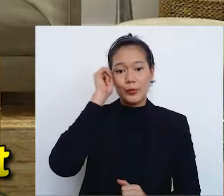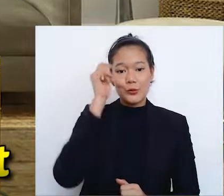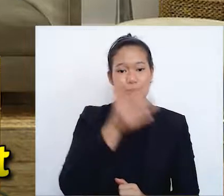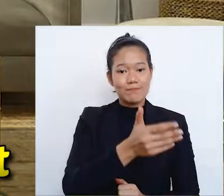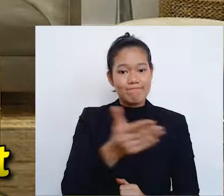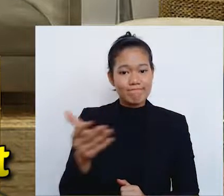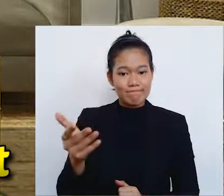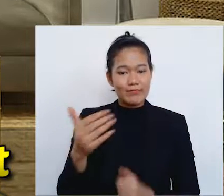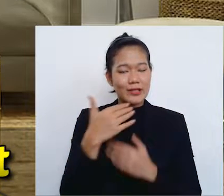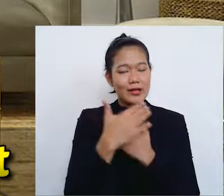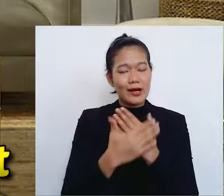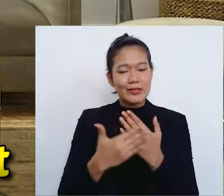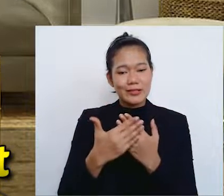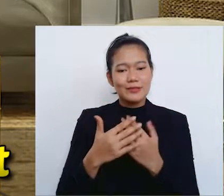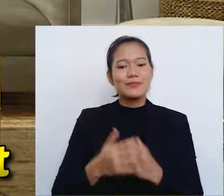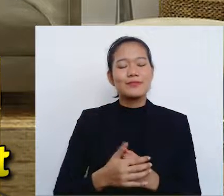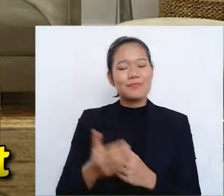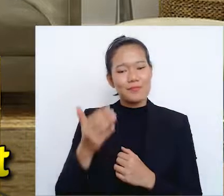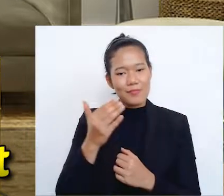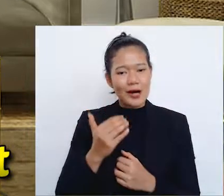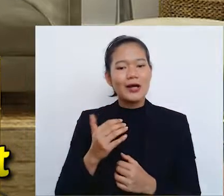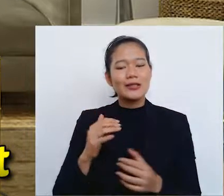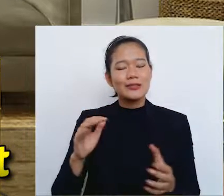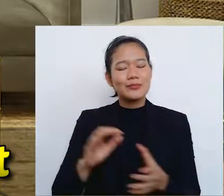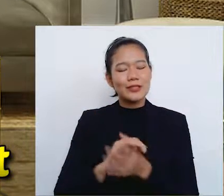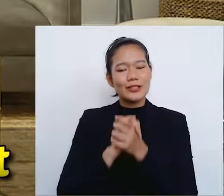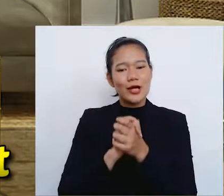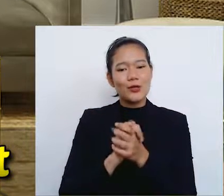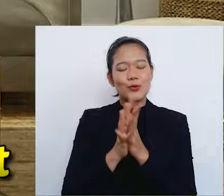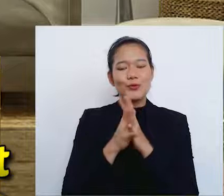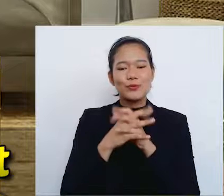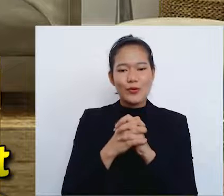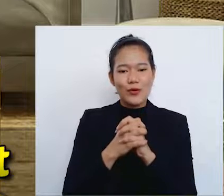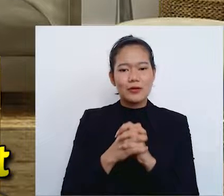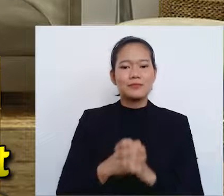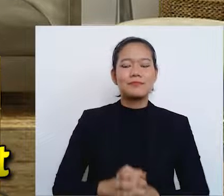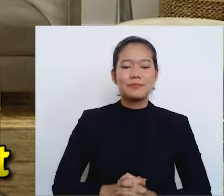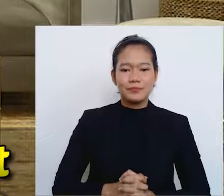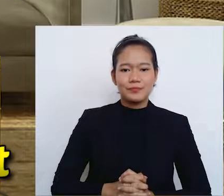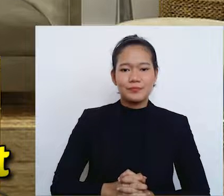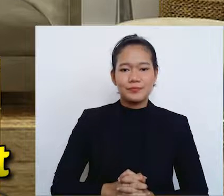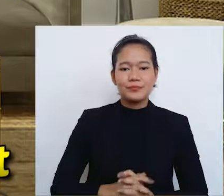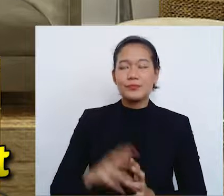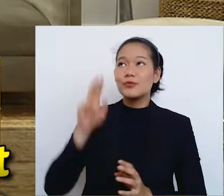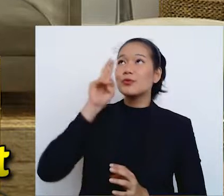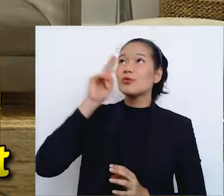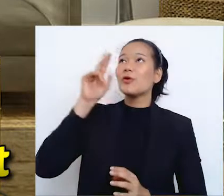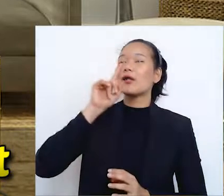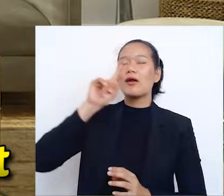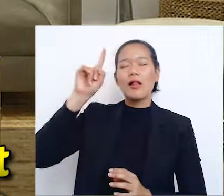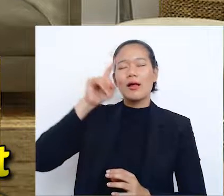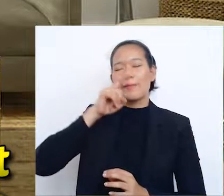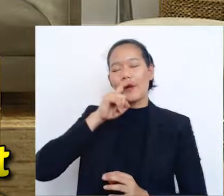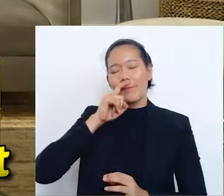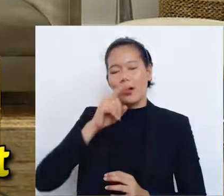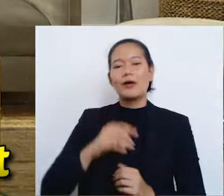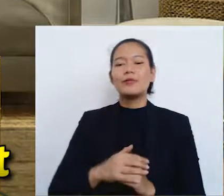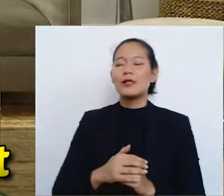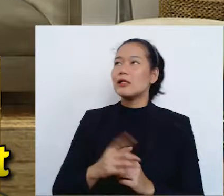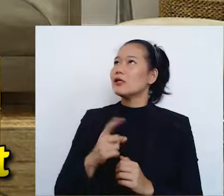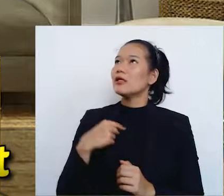Bapak, Ibu, saudara-saudari yang terkasih, mari kita bersatu di dalam doa. Tuhan Allah